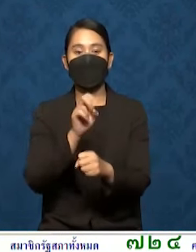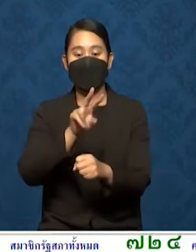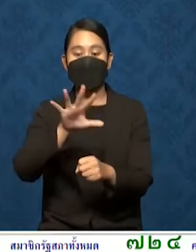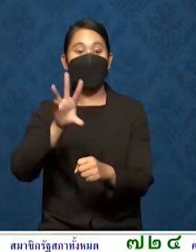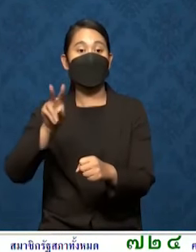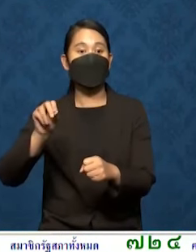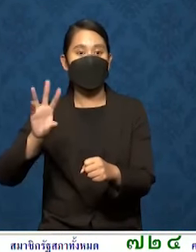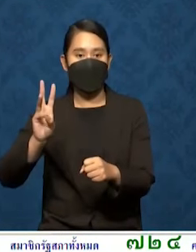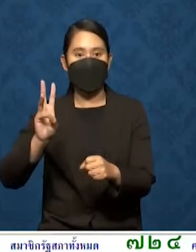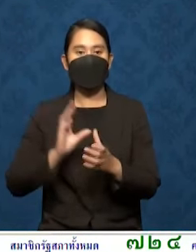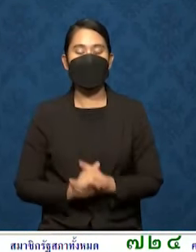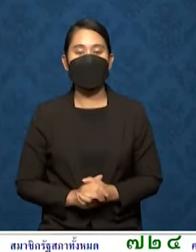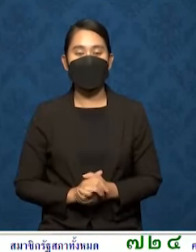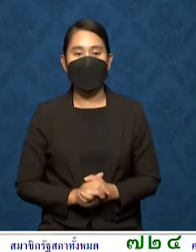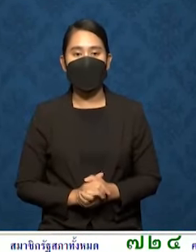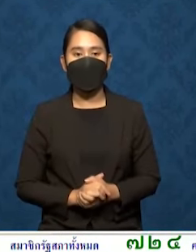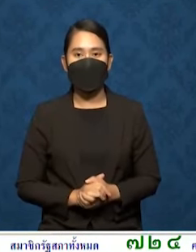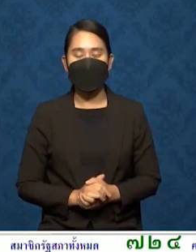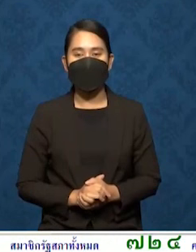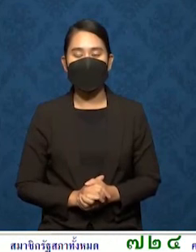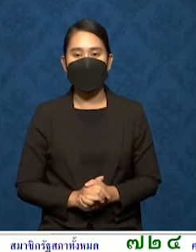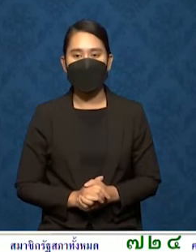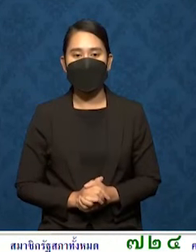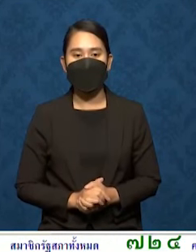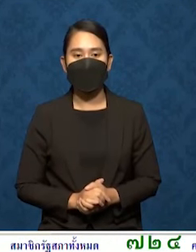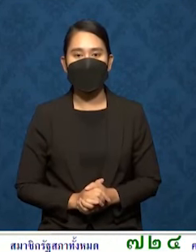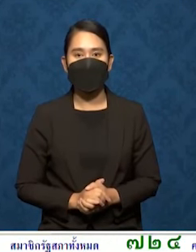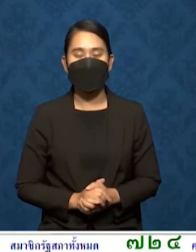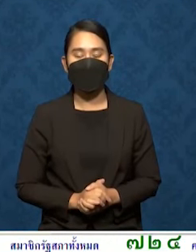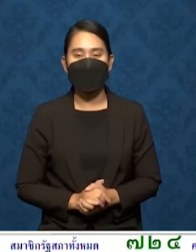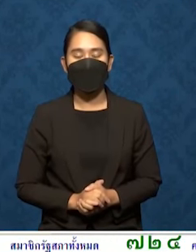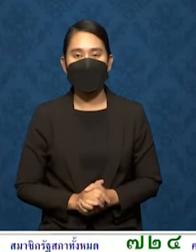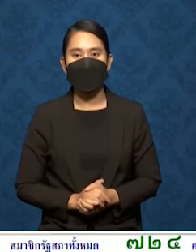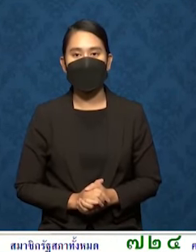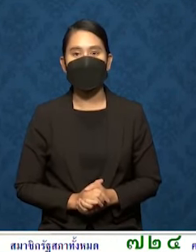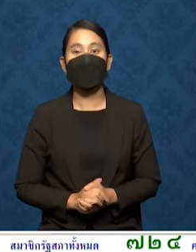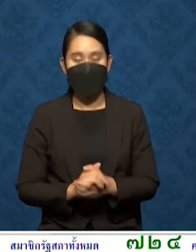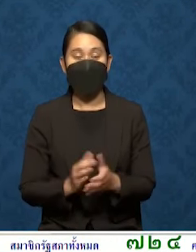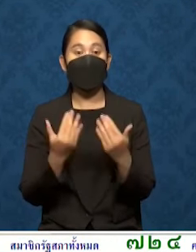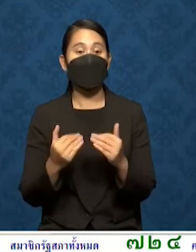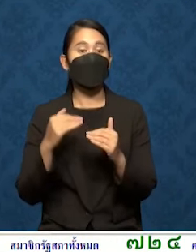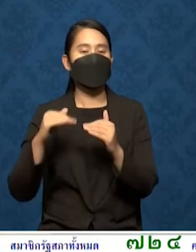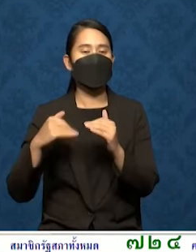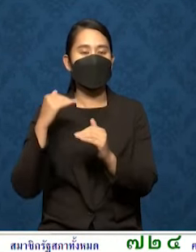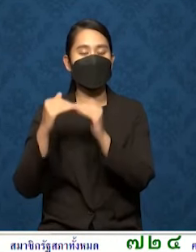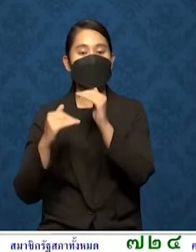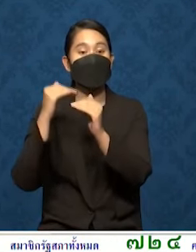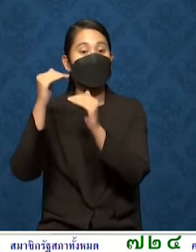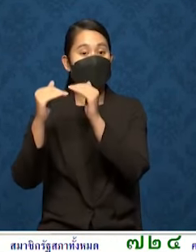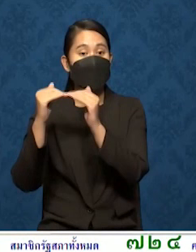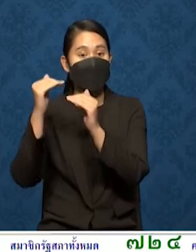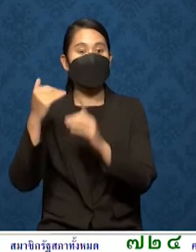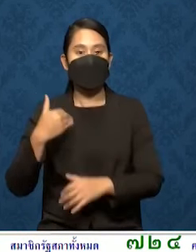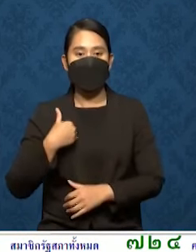2536แล้วก็เป็นสิ่งหนึ่งที่ได้มีการพัฒนาขึ้นมาเรื่อยๆโดยเฉพา